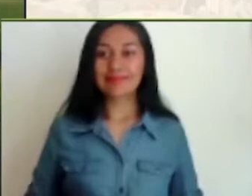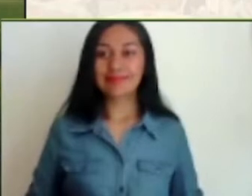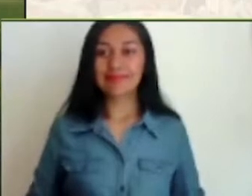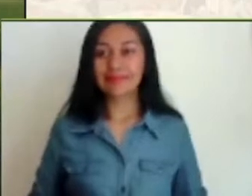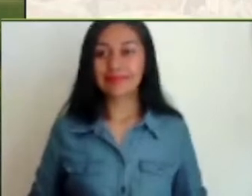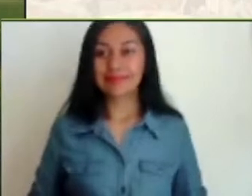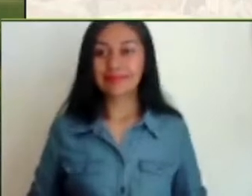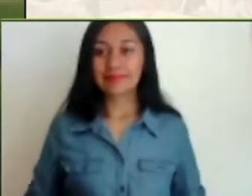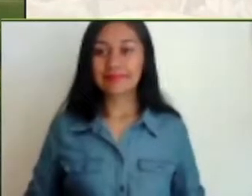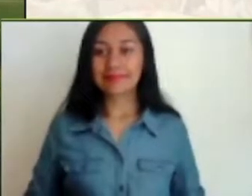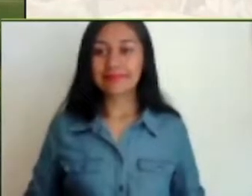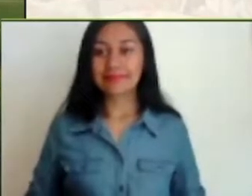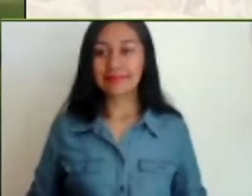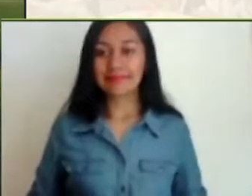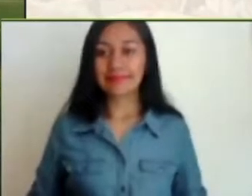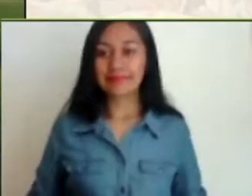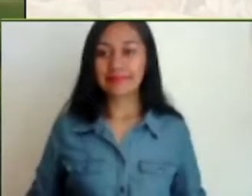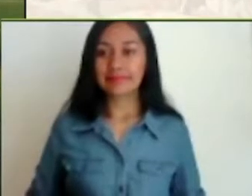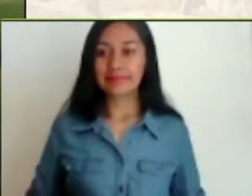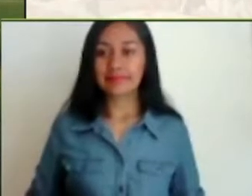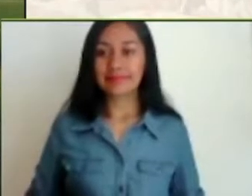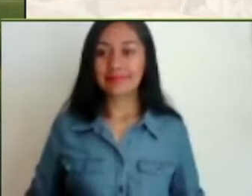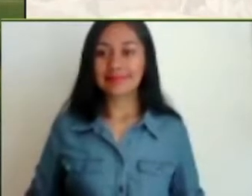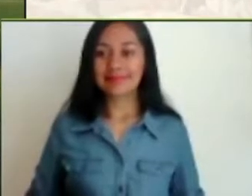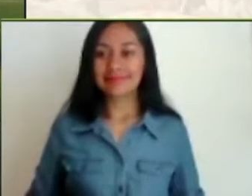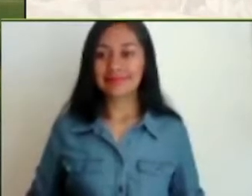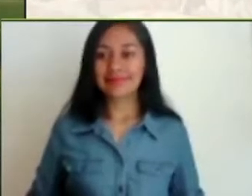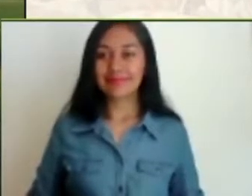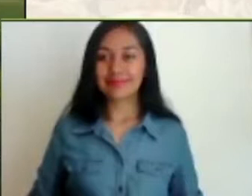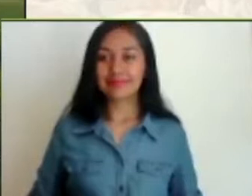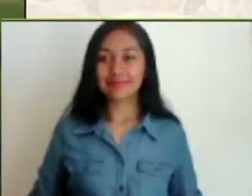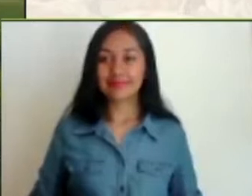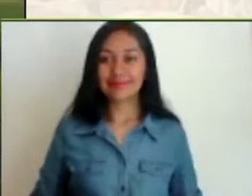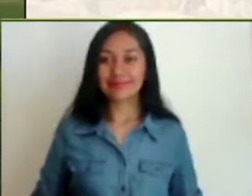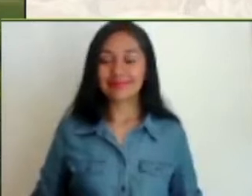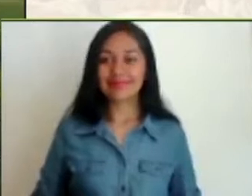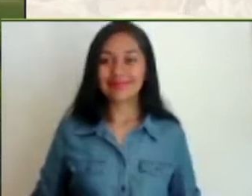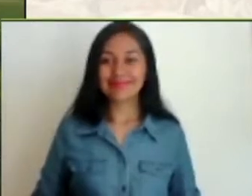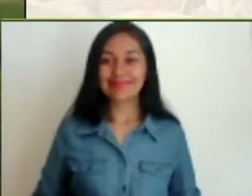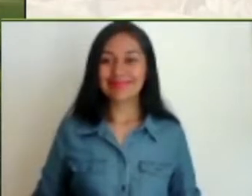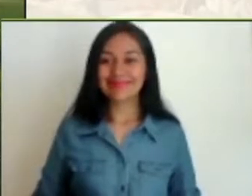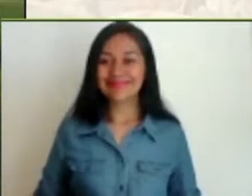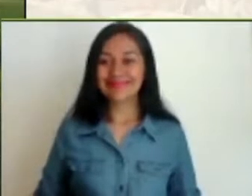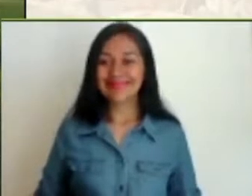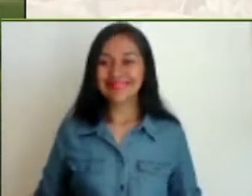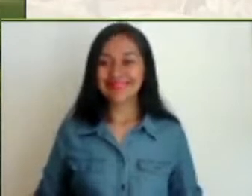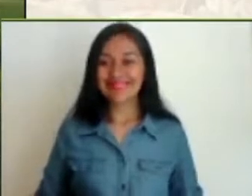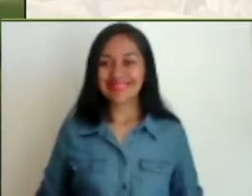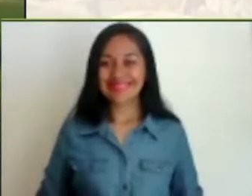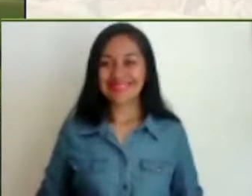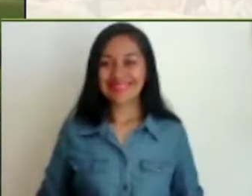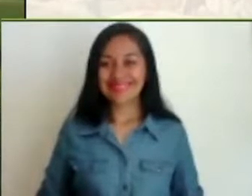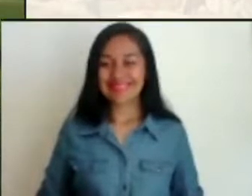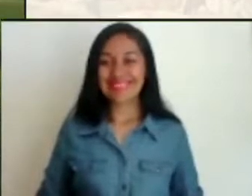mirava a neutralizzare il miasma contagioso, sostituendolo con il fumo di regni aromatici.